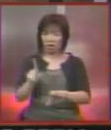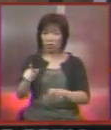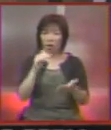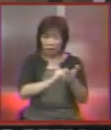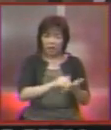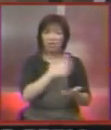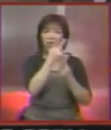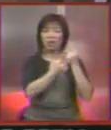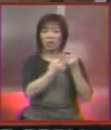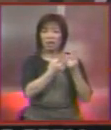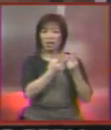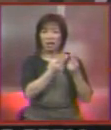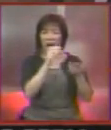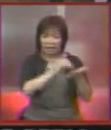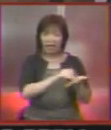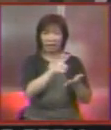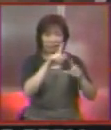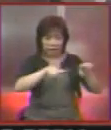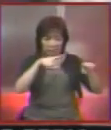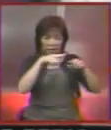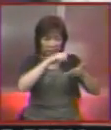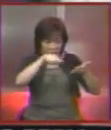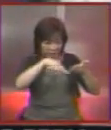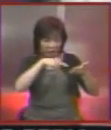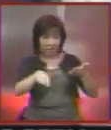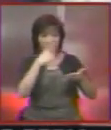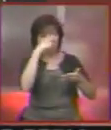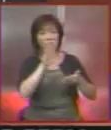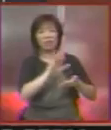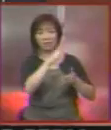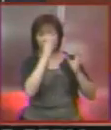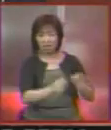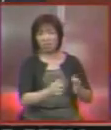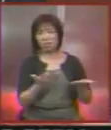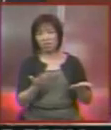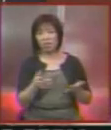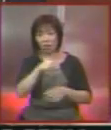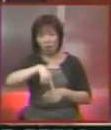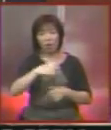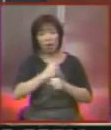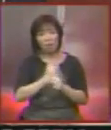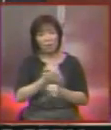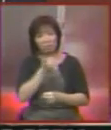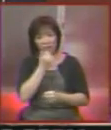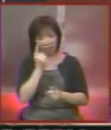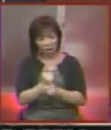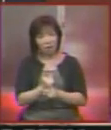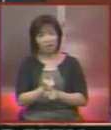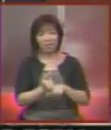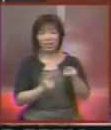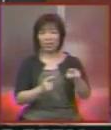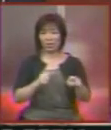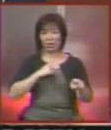his ruling and possibly correct a mistake. We all make mistakes. Ang presiding judge na si Juan Ponce Enrile, umaming di